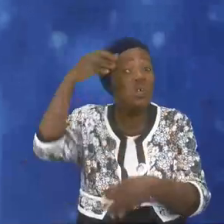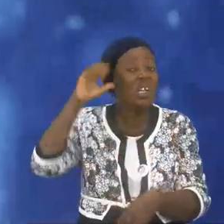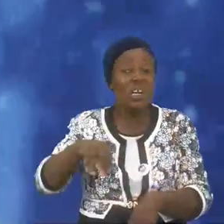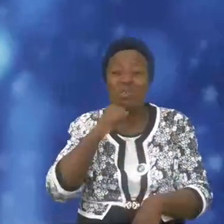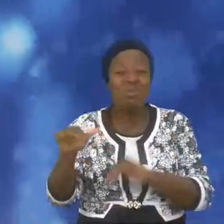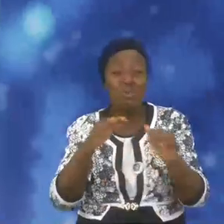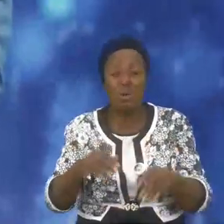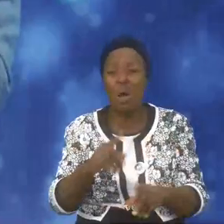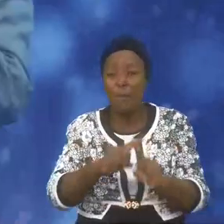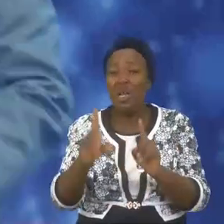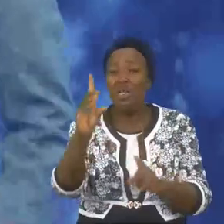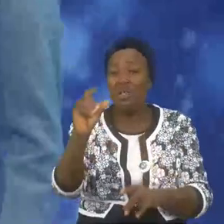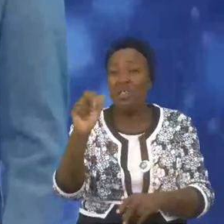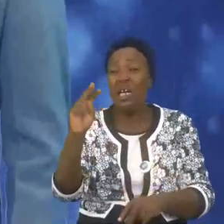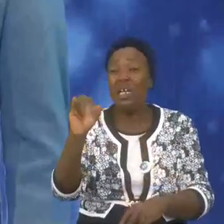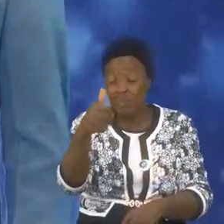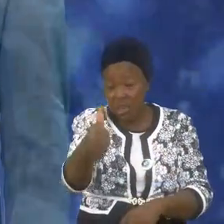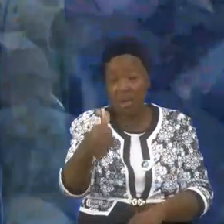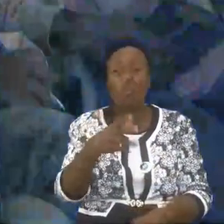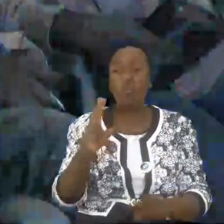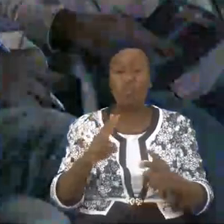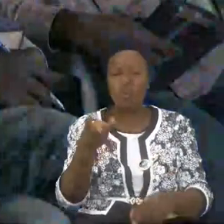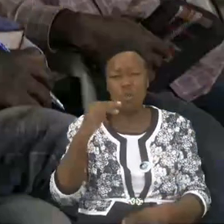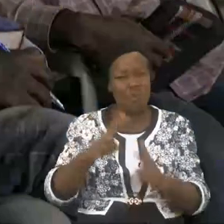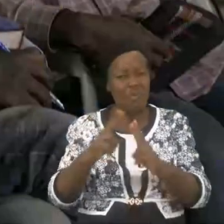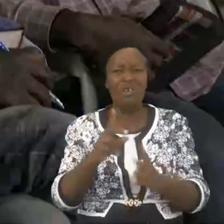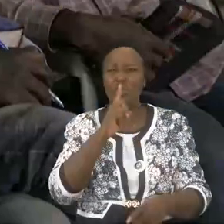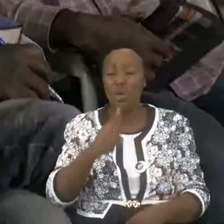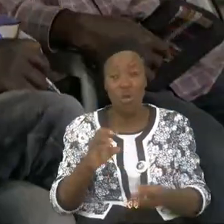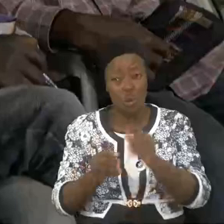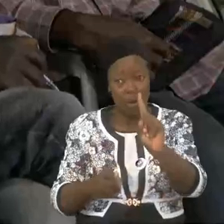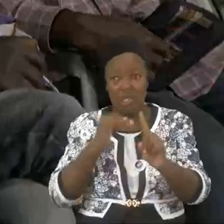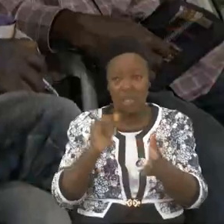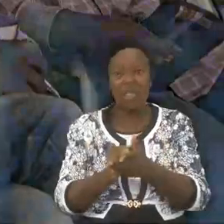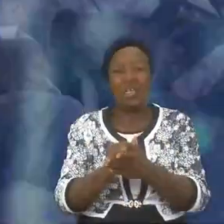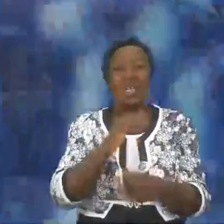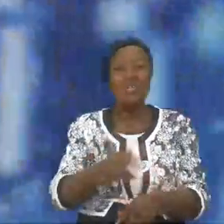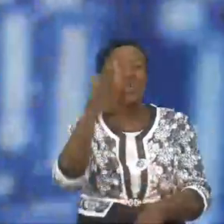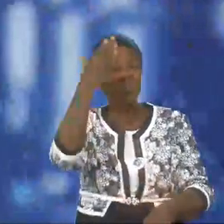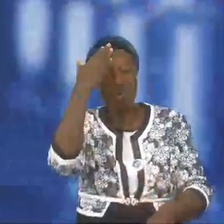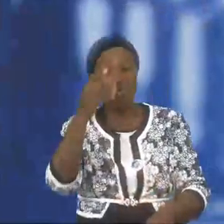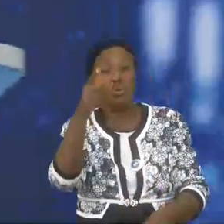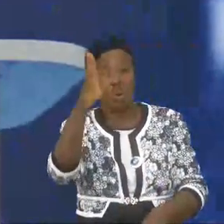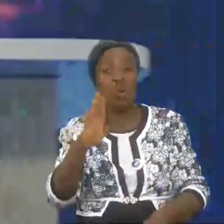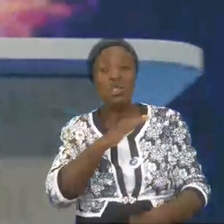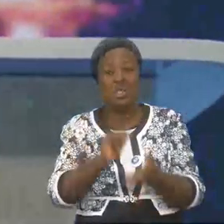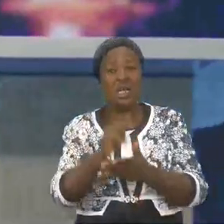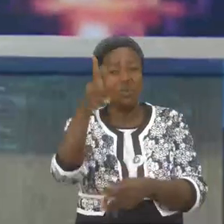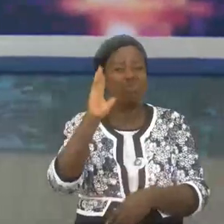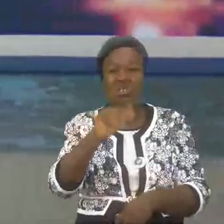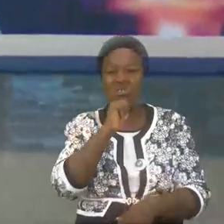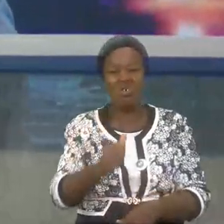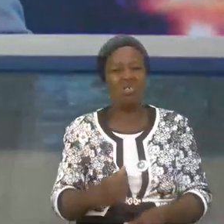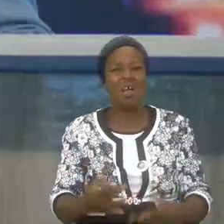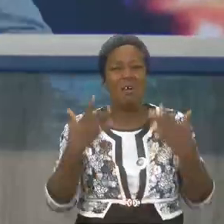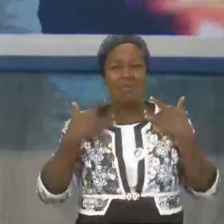rappeler, que lui il était si sûr qu'il avait la conviction premièrement en Dieu, que Dieu